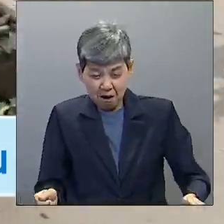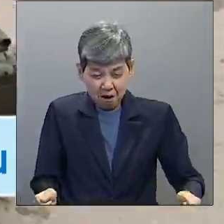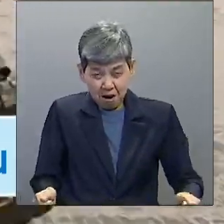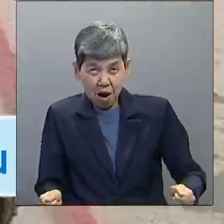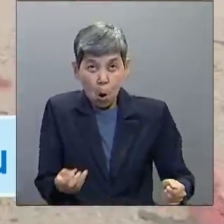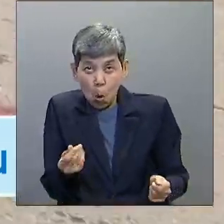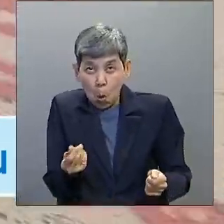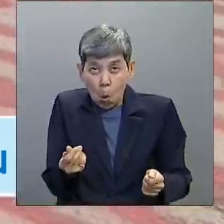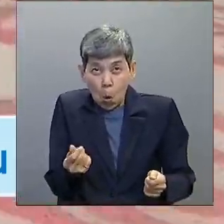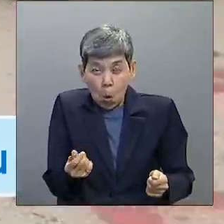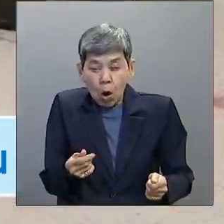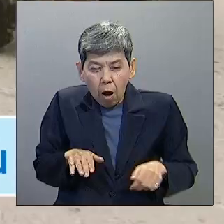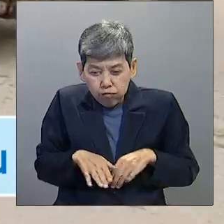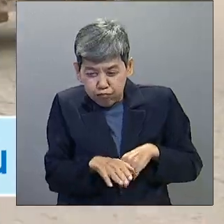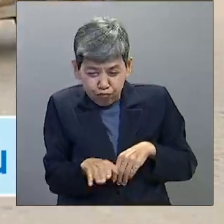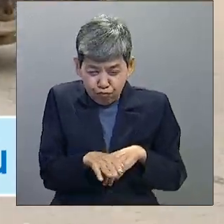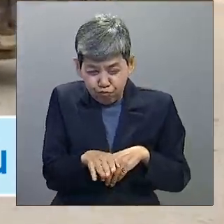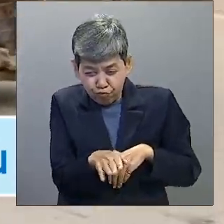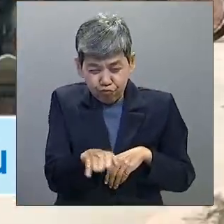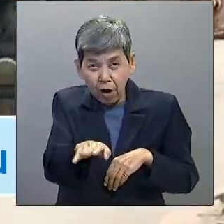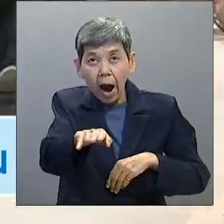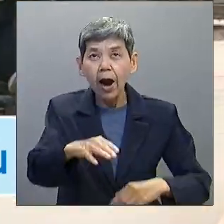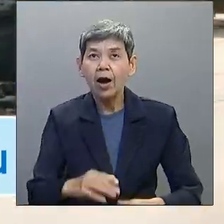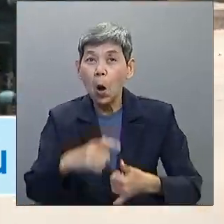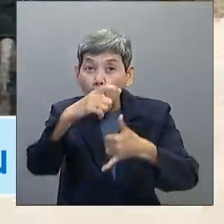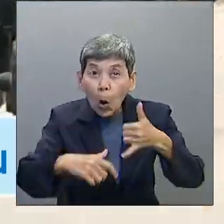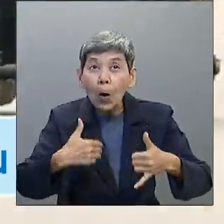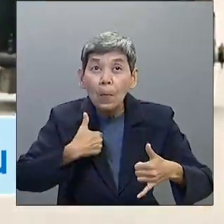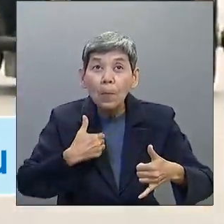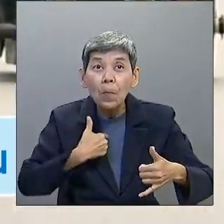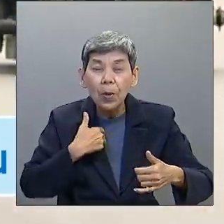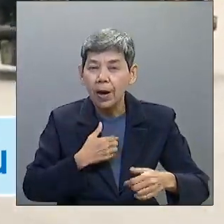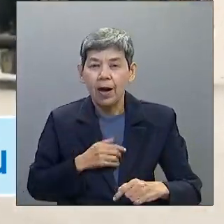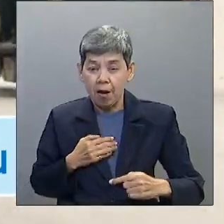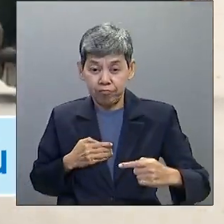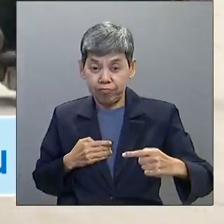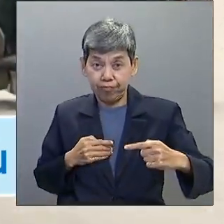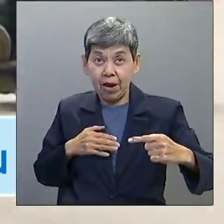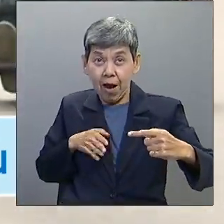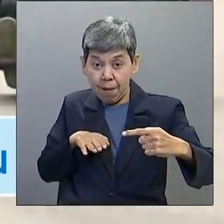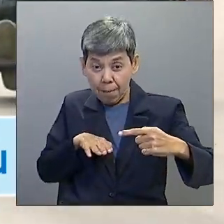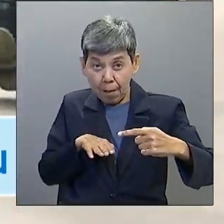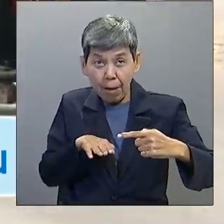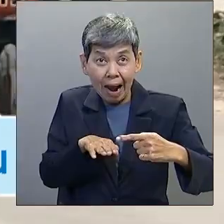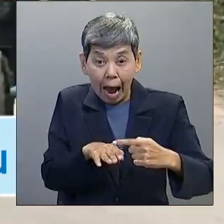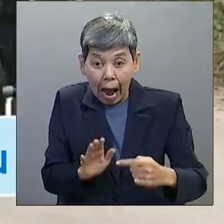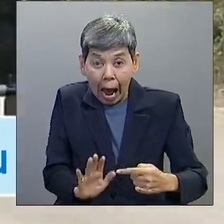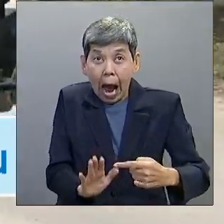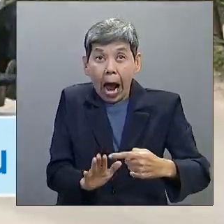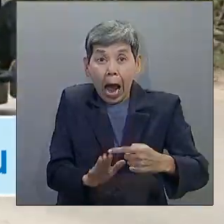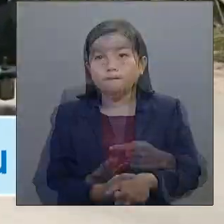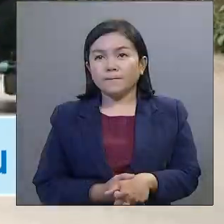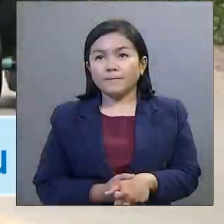องรีบเร่งความเร็วลงมากันแบบไม่ยั้งแล้วบางรายเดี๋ยวคุณผู้ชมต้องดูจังหวะเข้าเส้นชัยนะคะเบรกไม่หยุดชุด